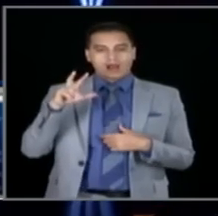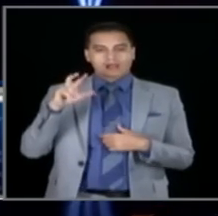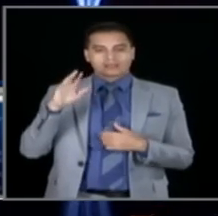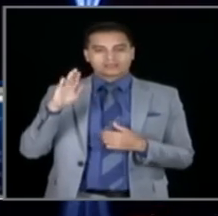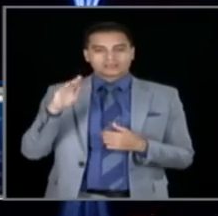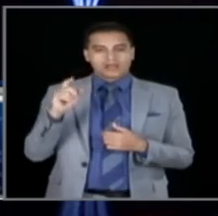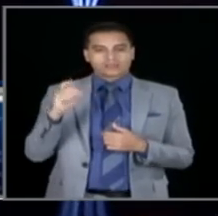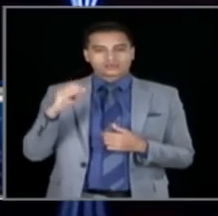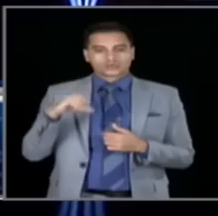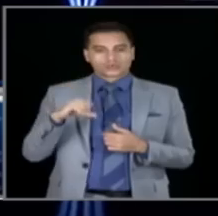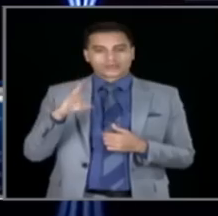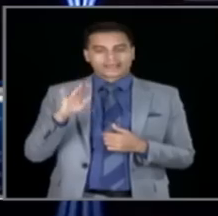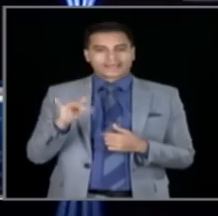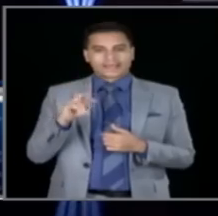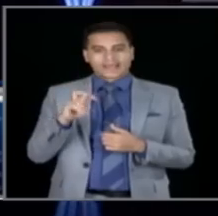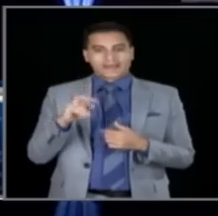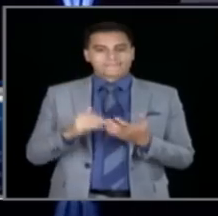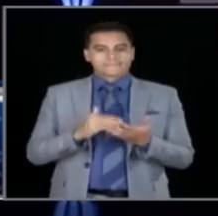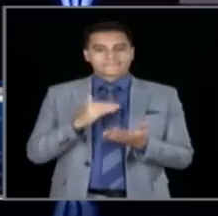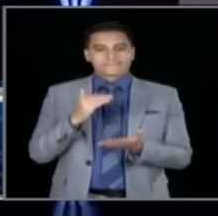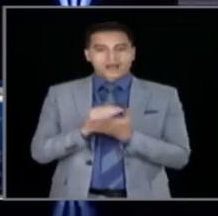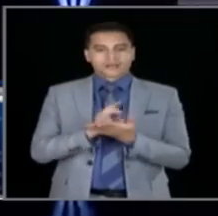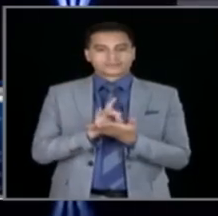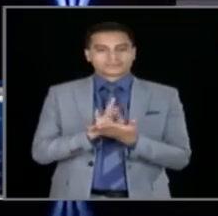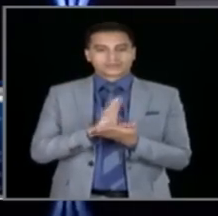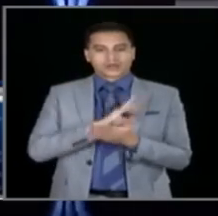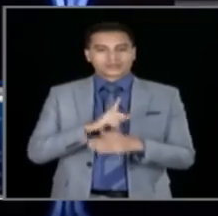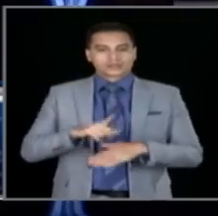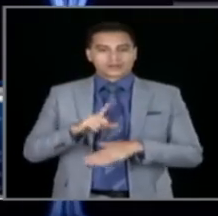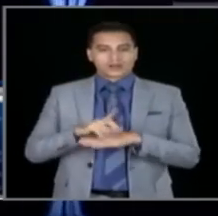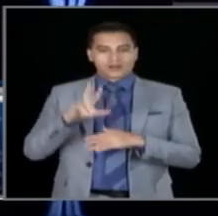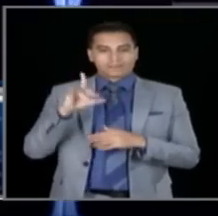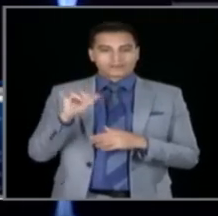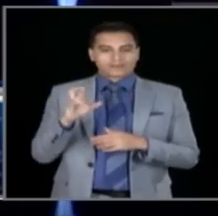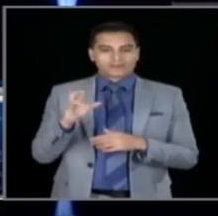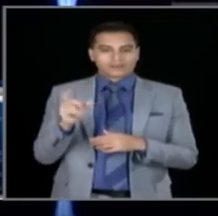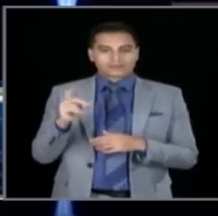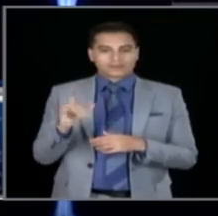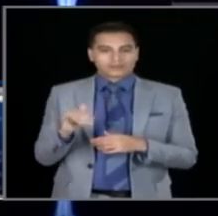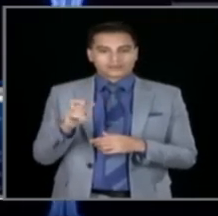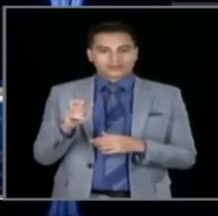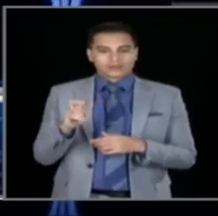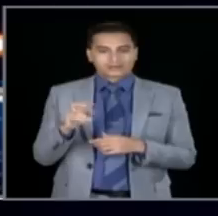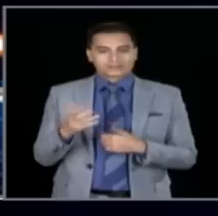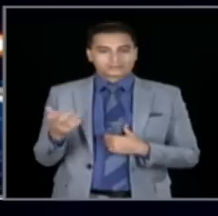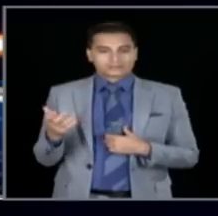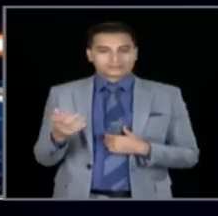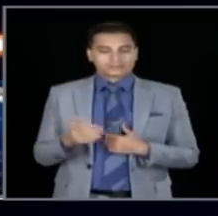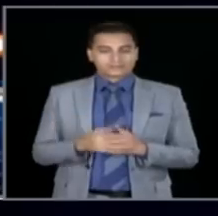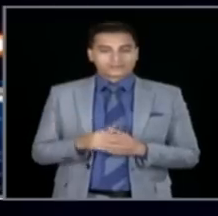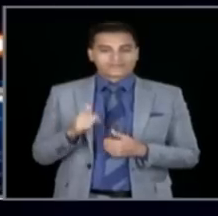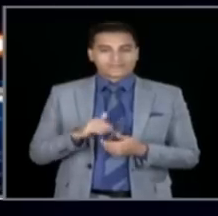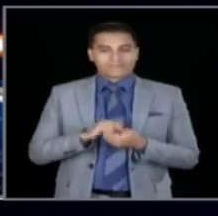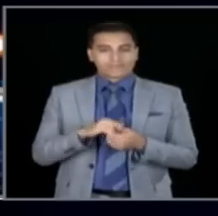بعد إخلال قائد البيزنطيين رومانوس الرابع في